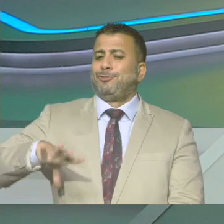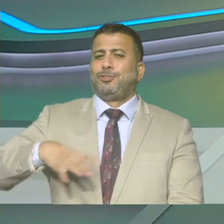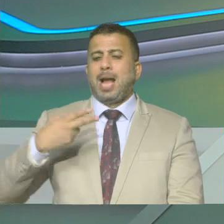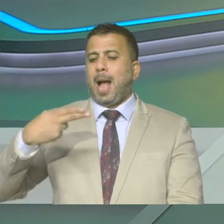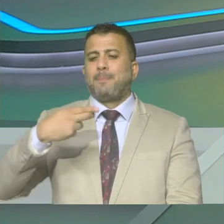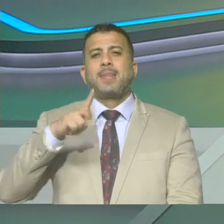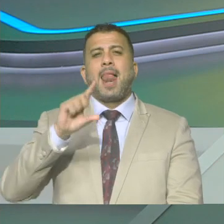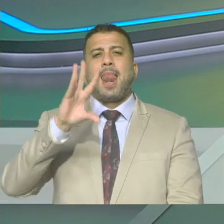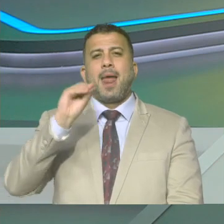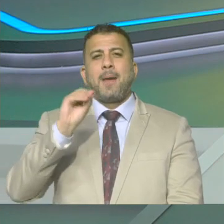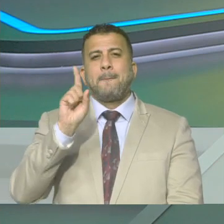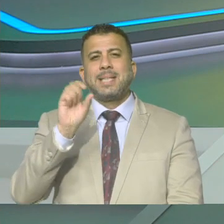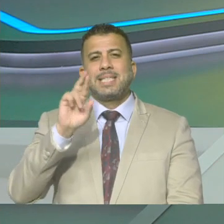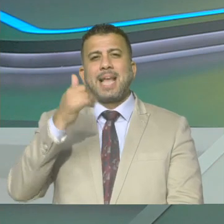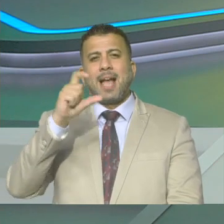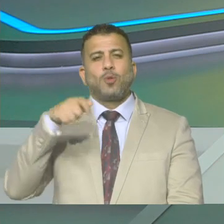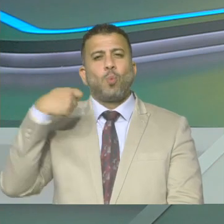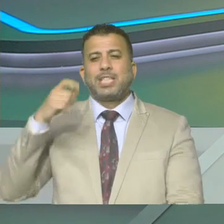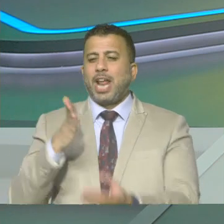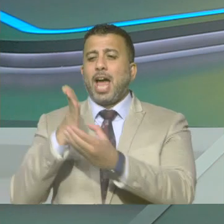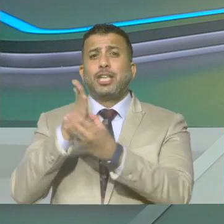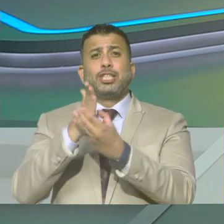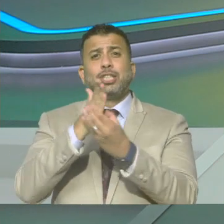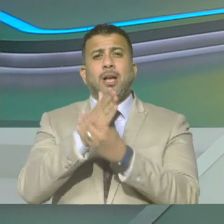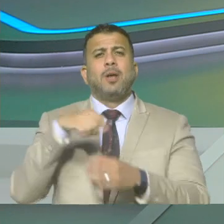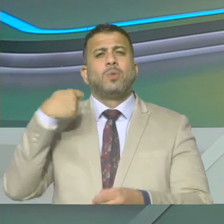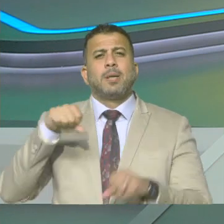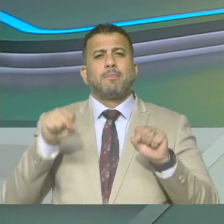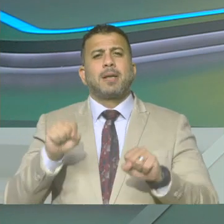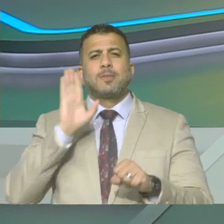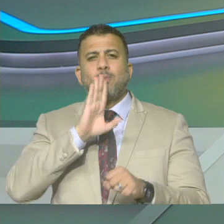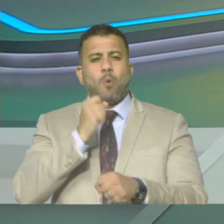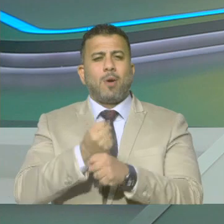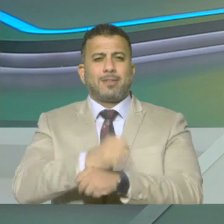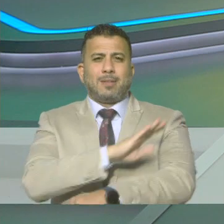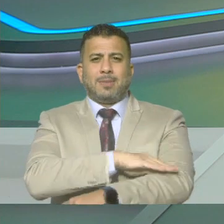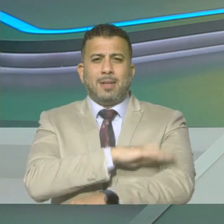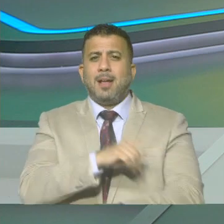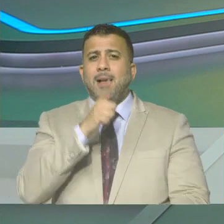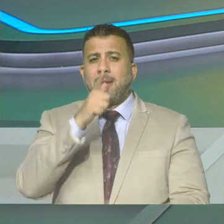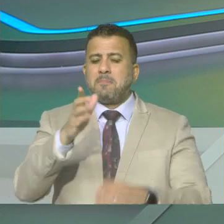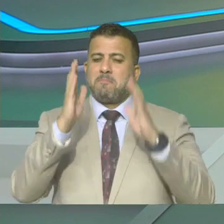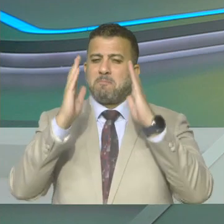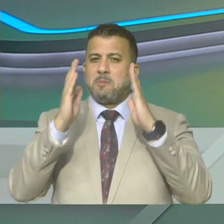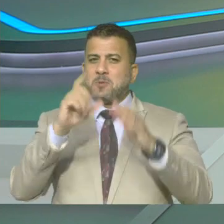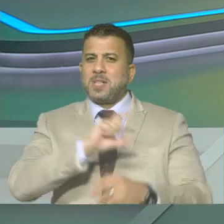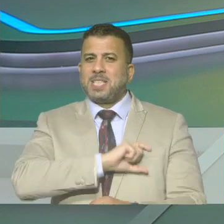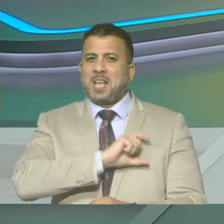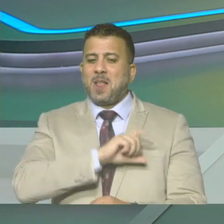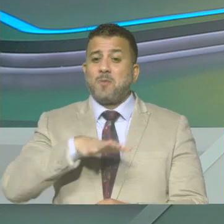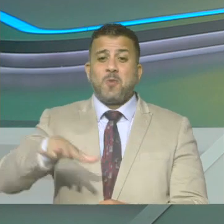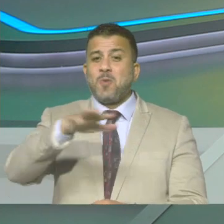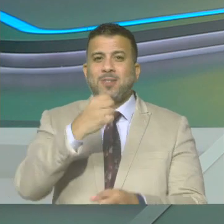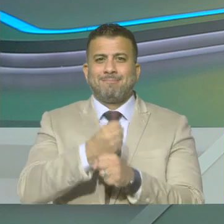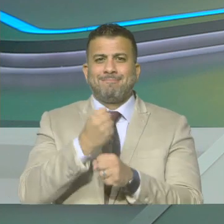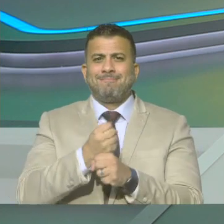وجه سمو الشيخ عبد الله بن زايد آل نهيان وزير الخارجية رئيس مجلس التعليم والموارد البشرية كلمة بارك فيها الطلبة والعاملين في